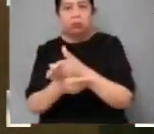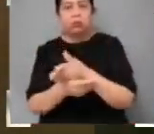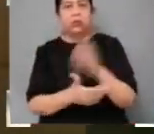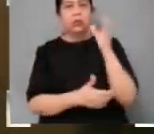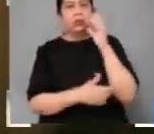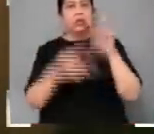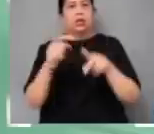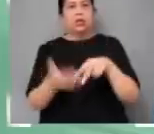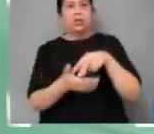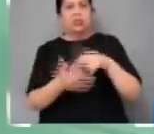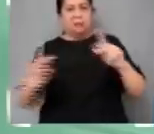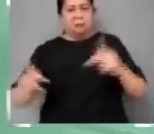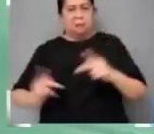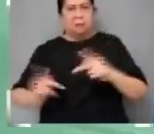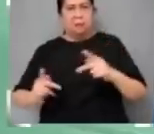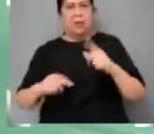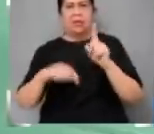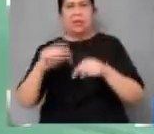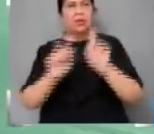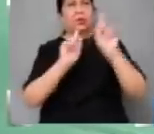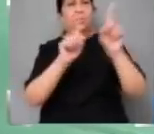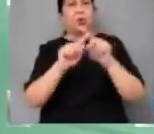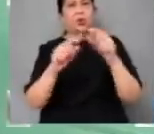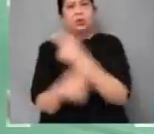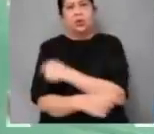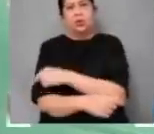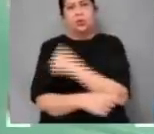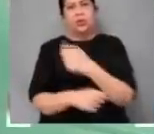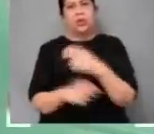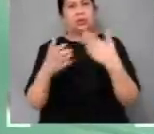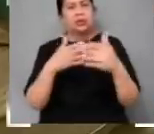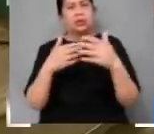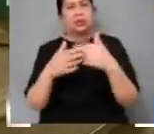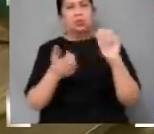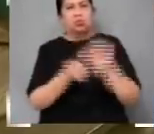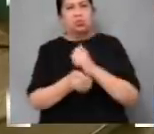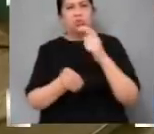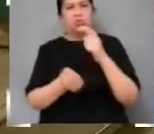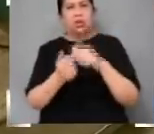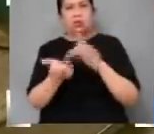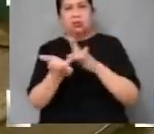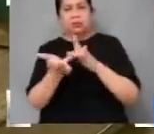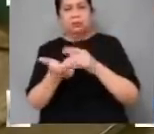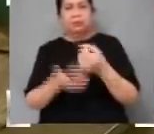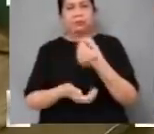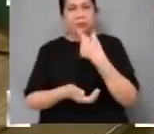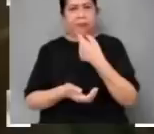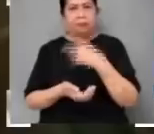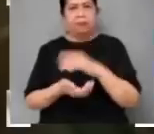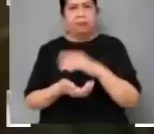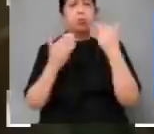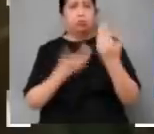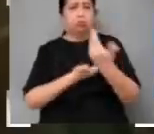sugat sa binti at hindi rin makapunta sa district hospital kahit ubus na ang kanyang antibiotic. Sana may makatulong sa